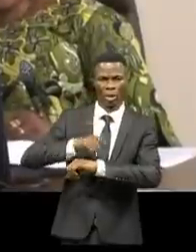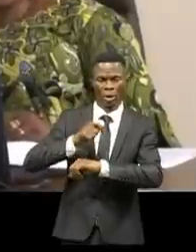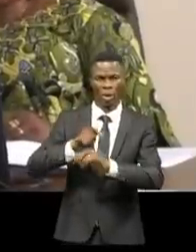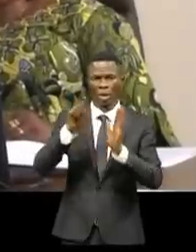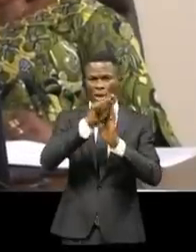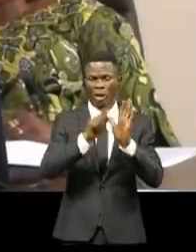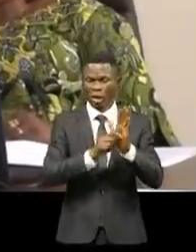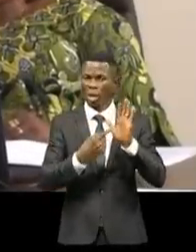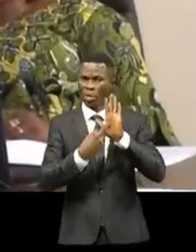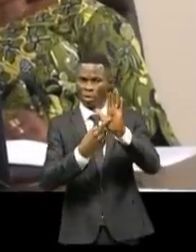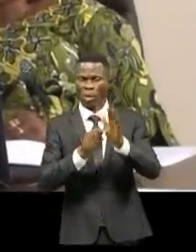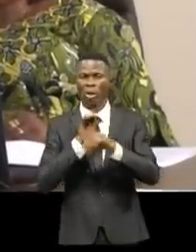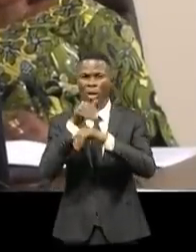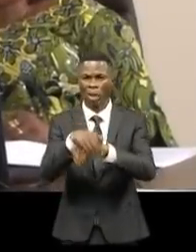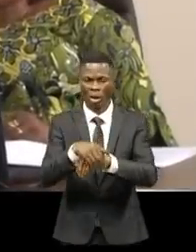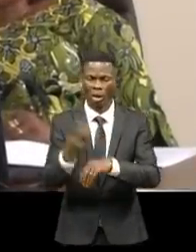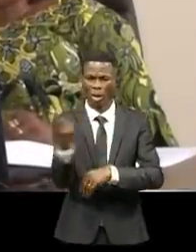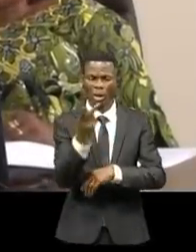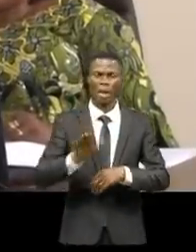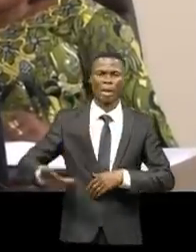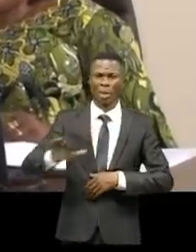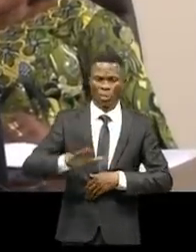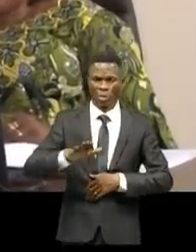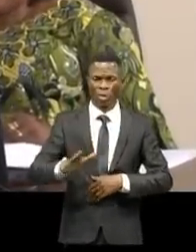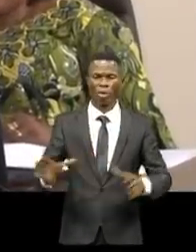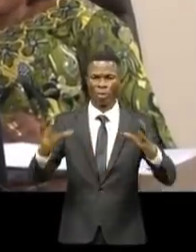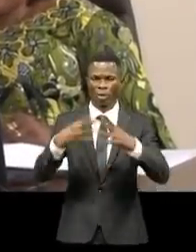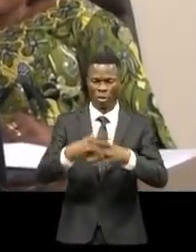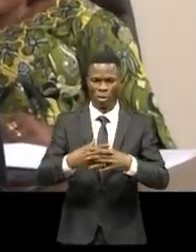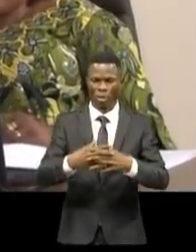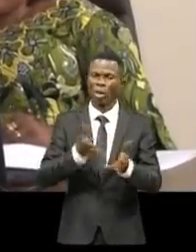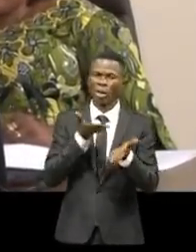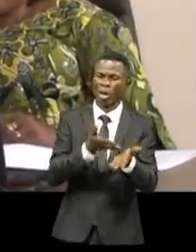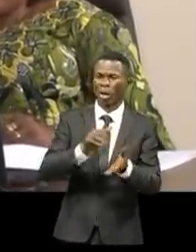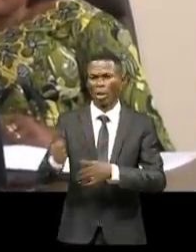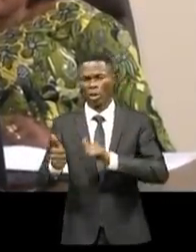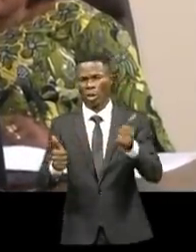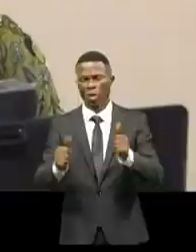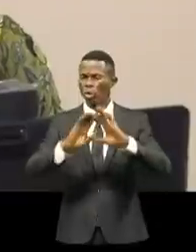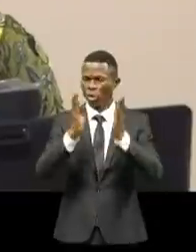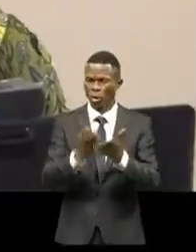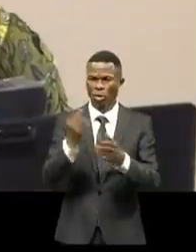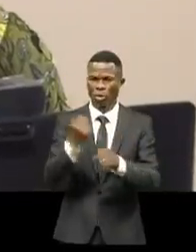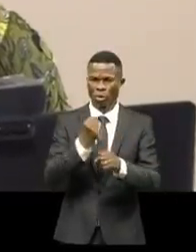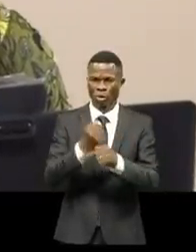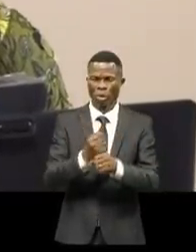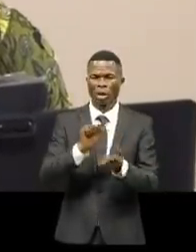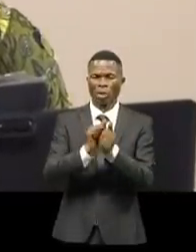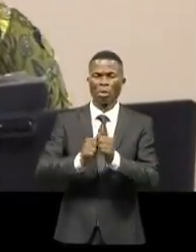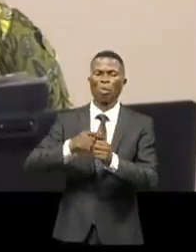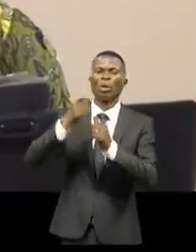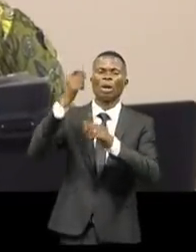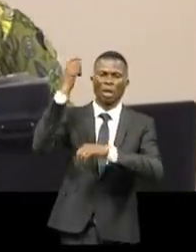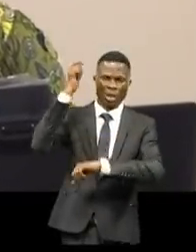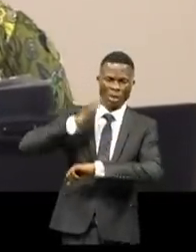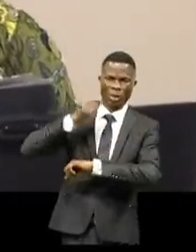textes traduisent l'engagement de ces deux pays à s'accorder mutuellement de l'aide dans toute la procédure en matière pénale,